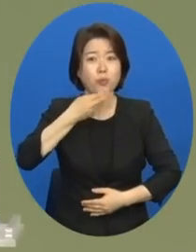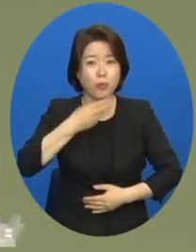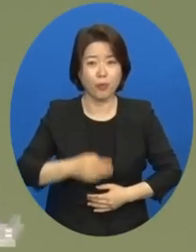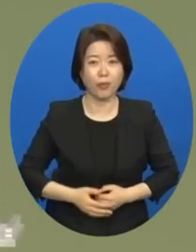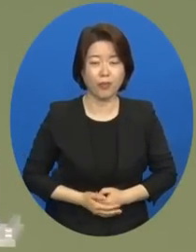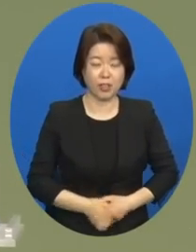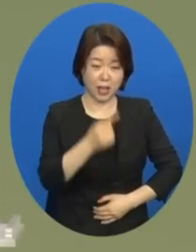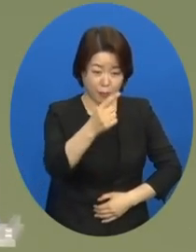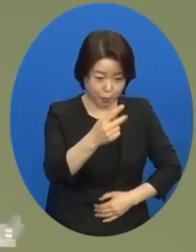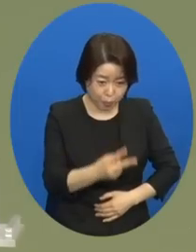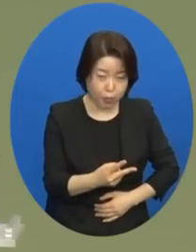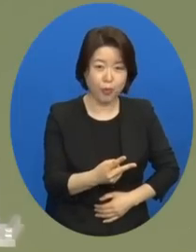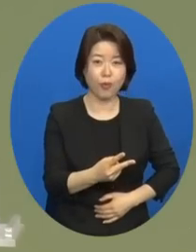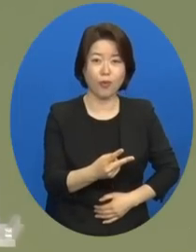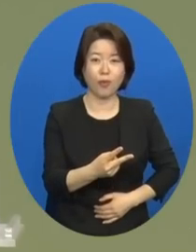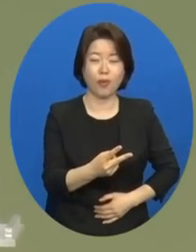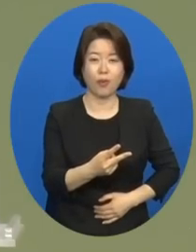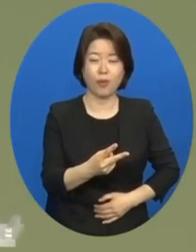번이나 아내를